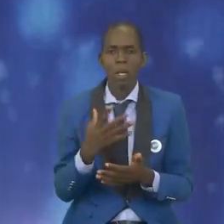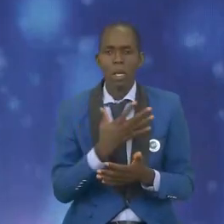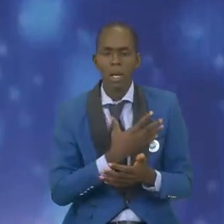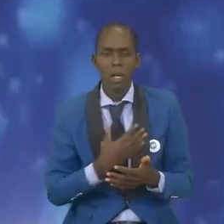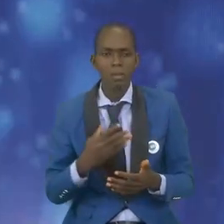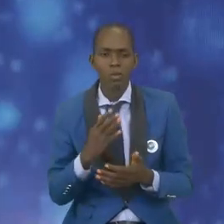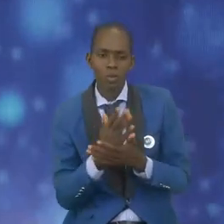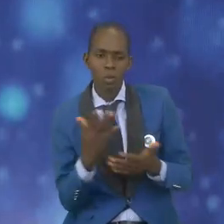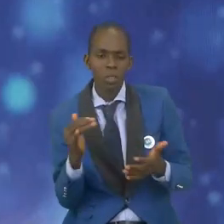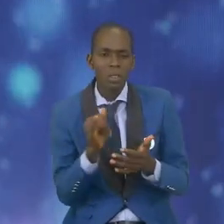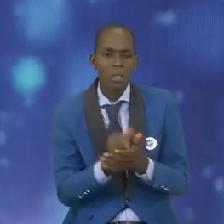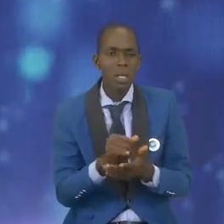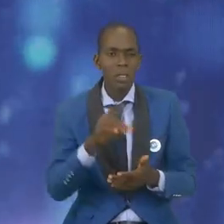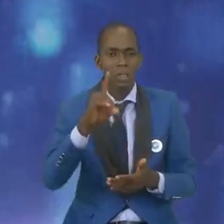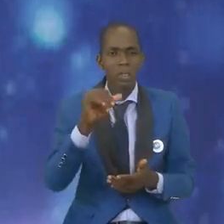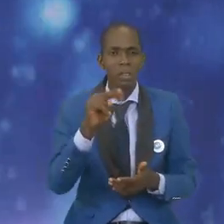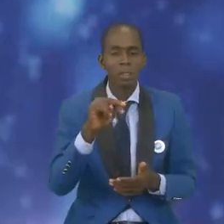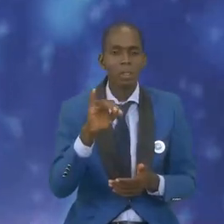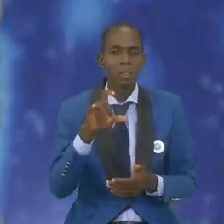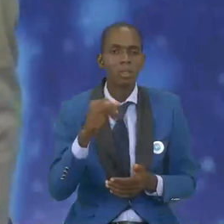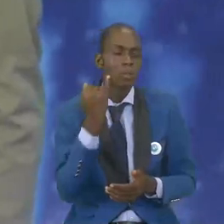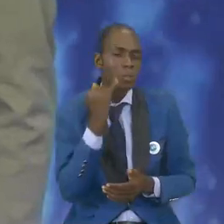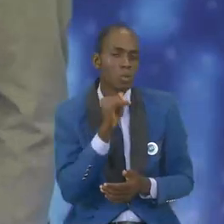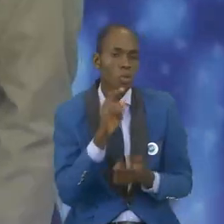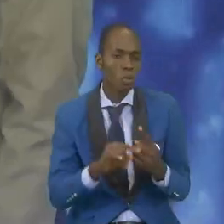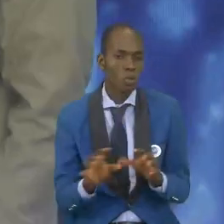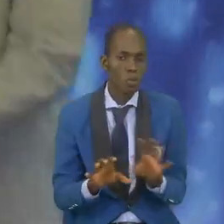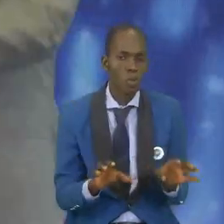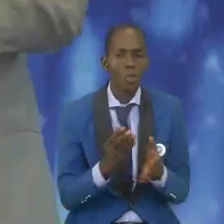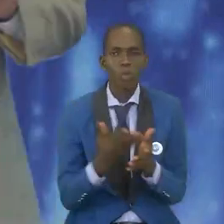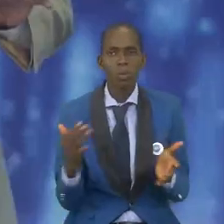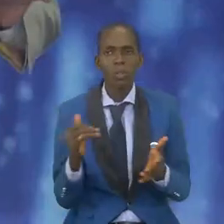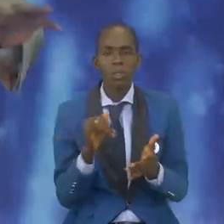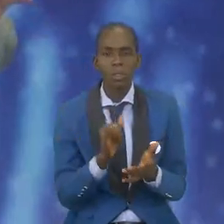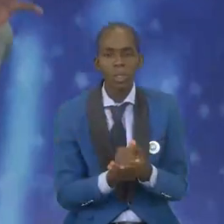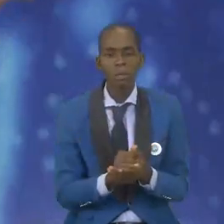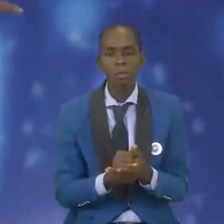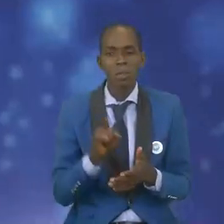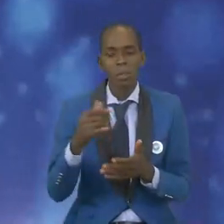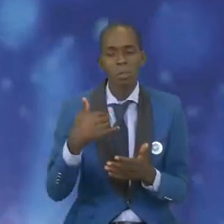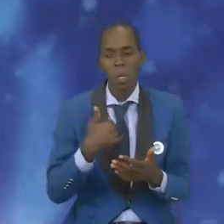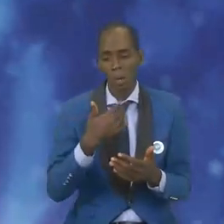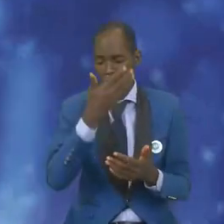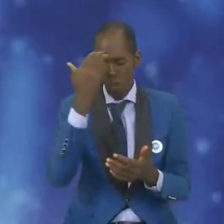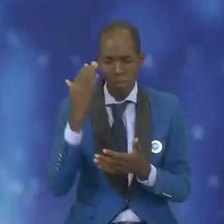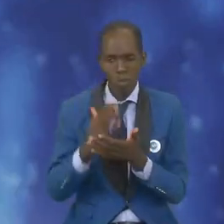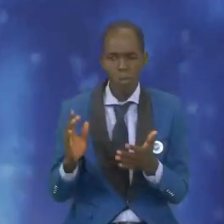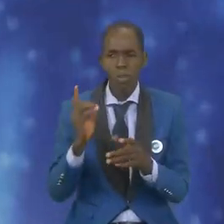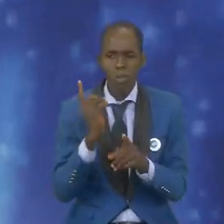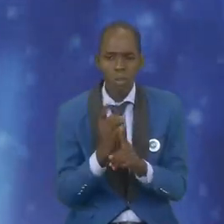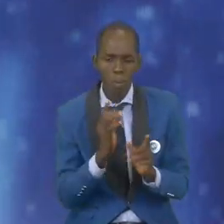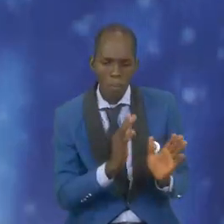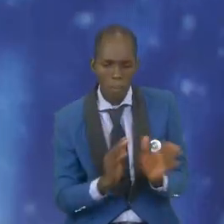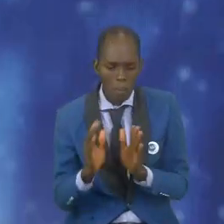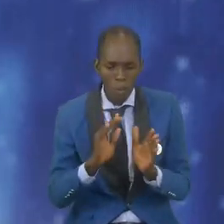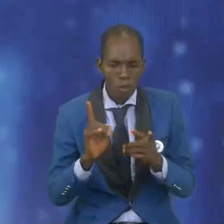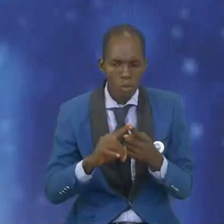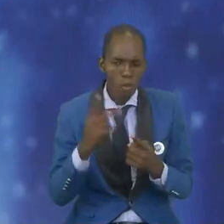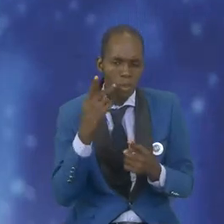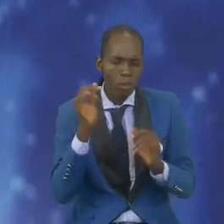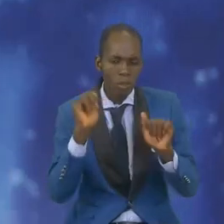part, un défaut quelque part, quelque chose qui ne devait pas être fait quelque part, quelque chose qu'il aurait